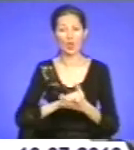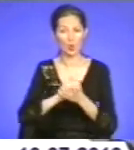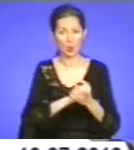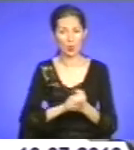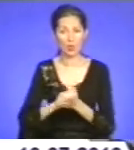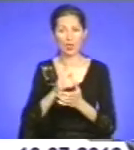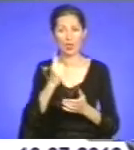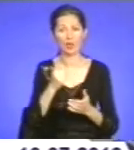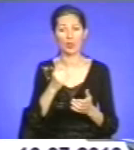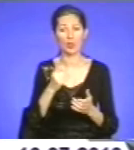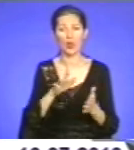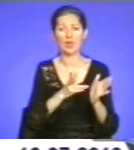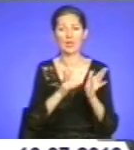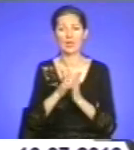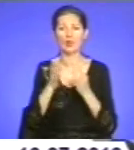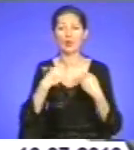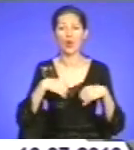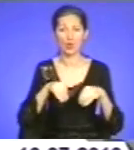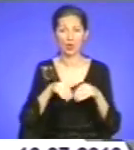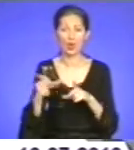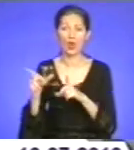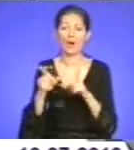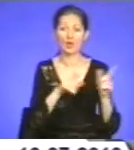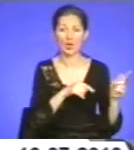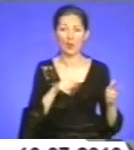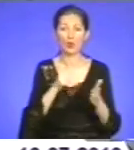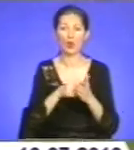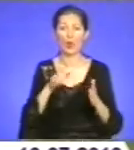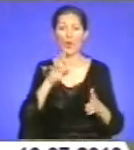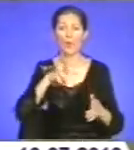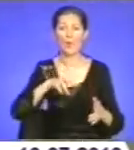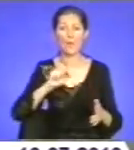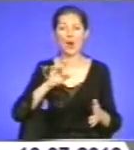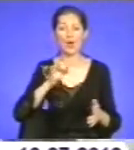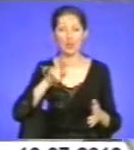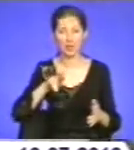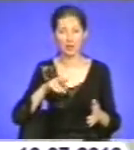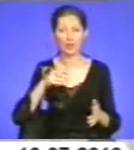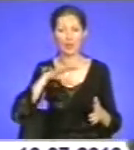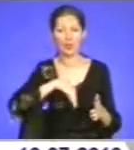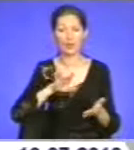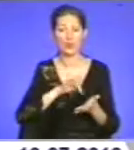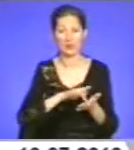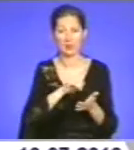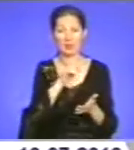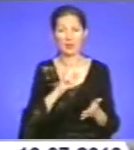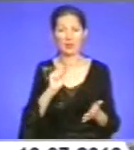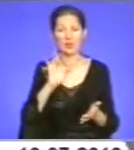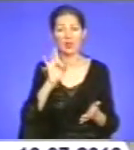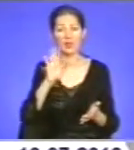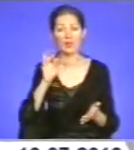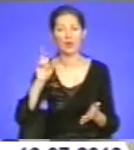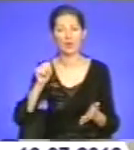єдиною християнською родиною, сім'єю вирушаємо до Марійського духовного центру. Зарваниця до прощі готова, запевняє